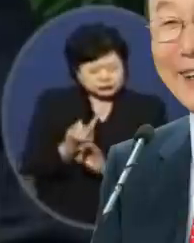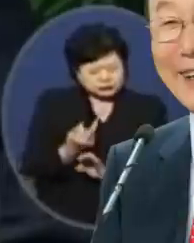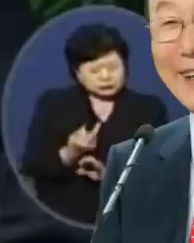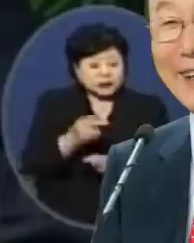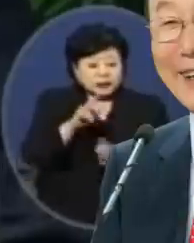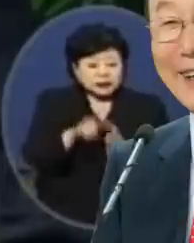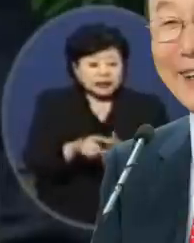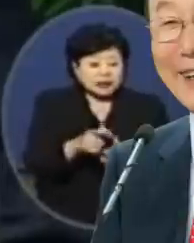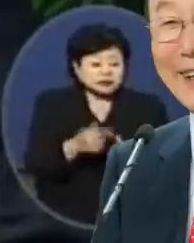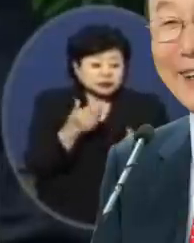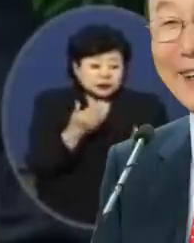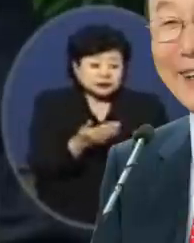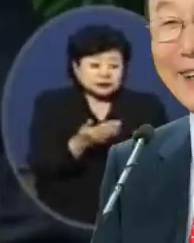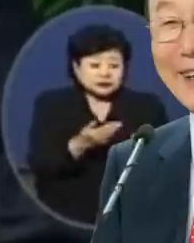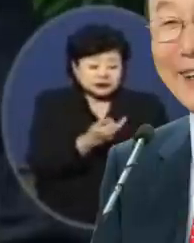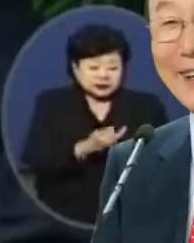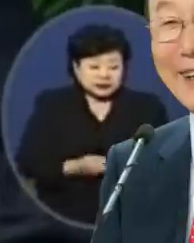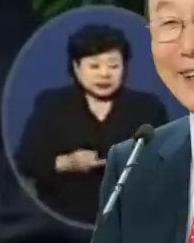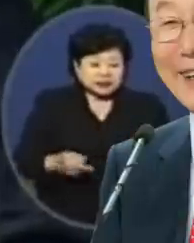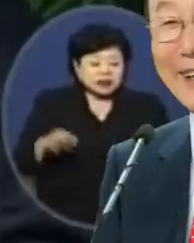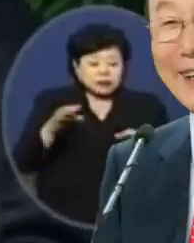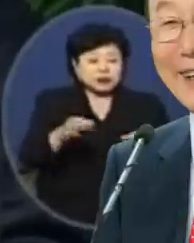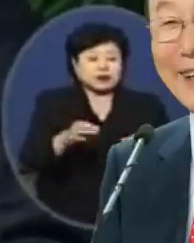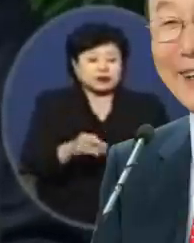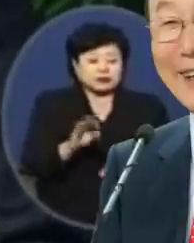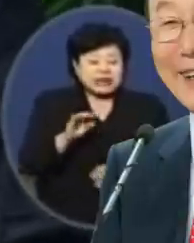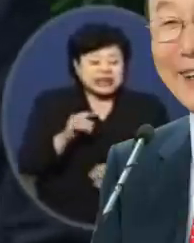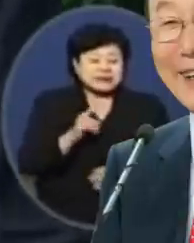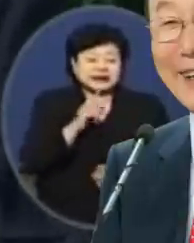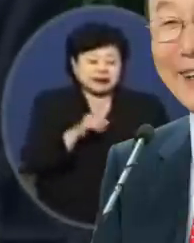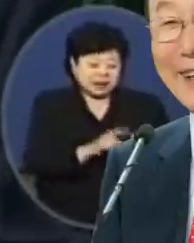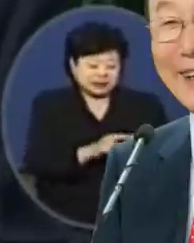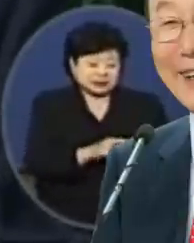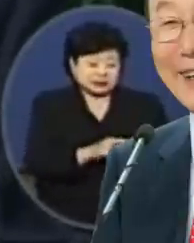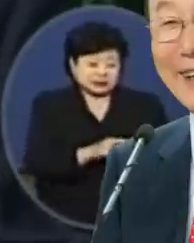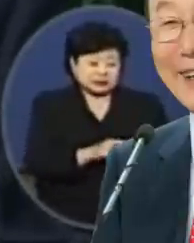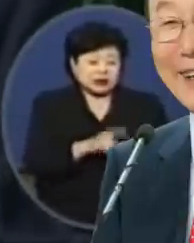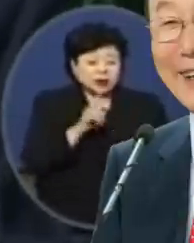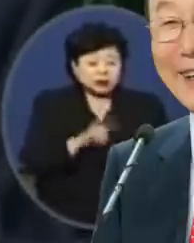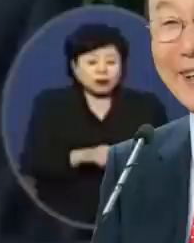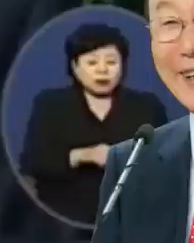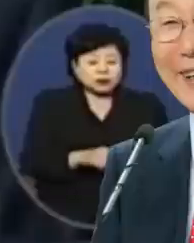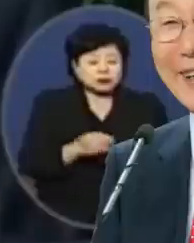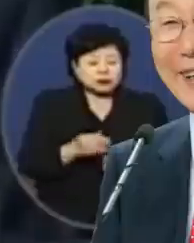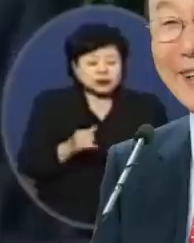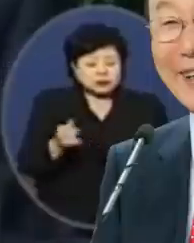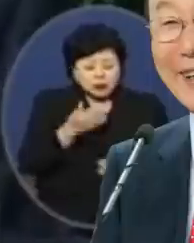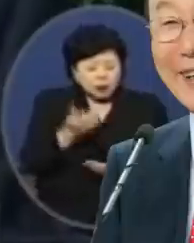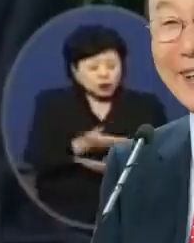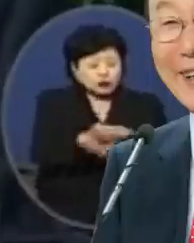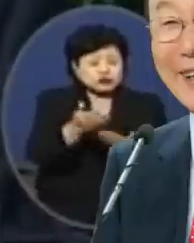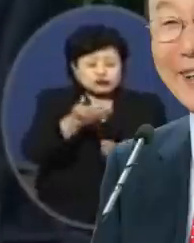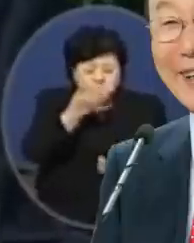예수님이 제자를 불렀어요. 그 중에 빌립하고 빌립아, 어디서 떡을 구하여 저 많은 사람들을